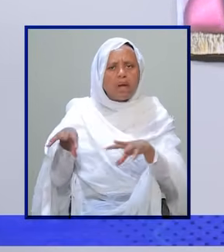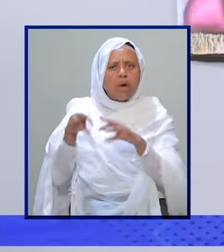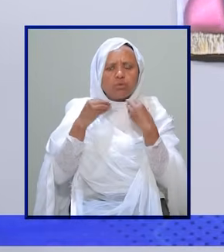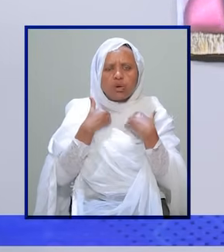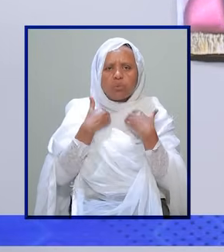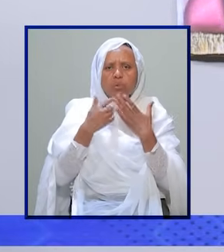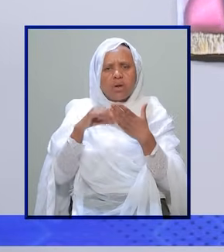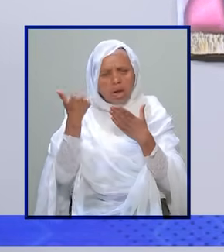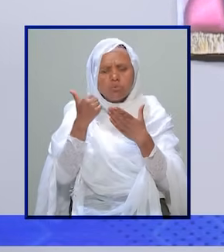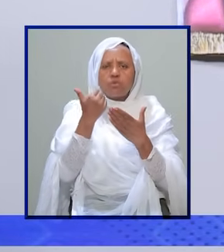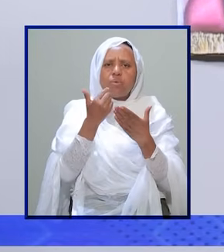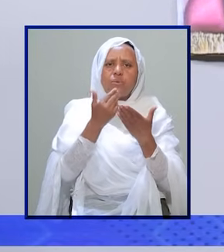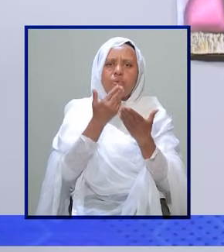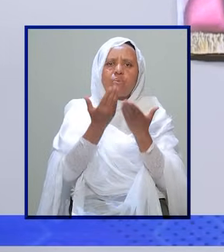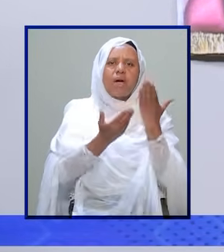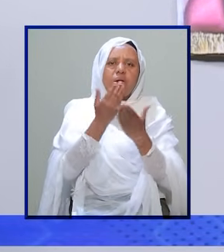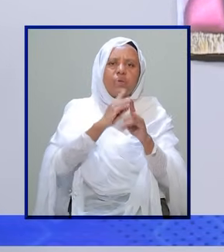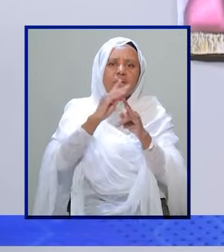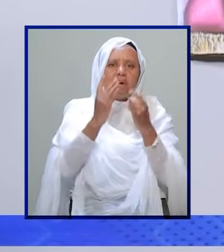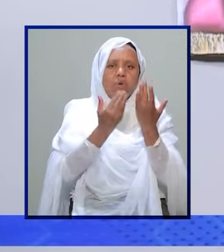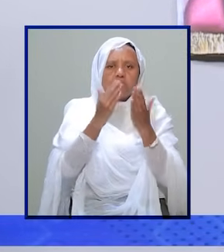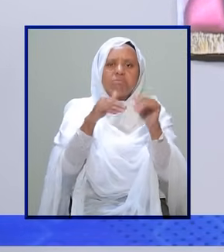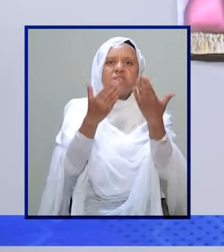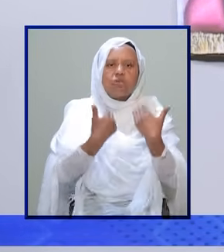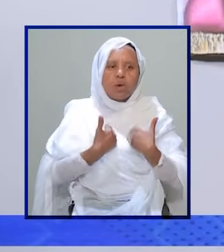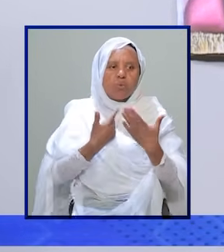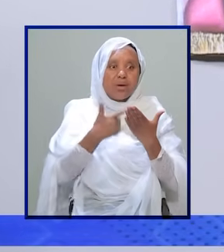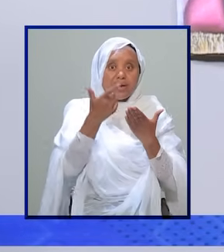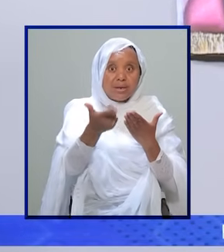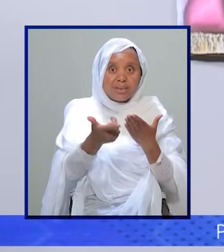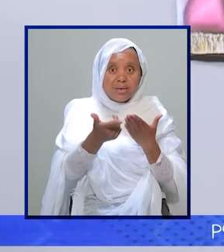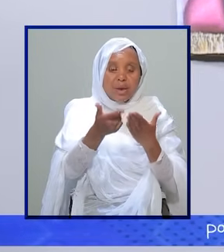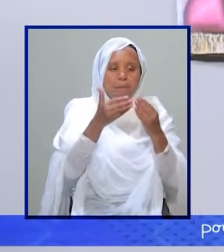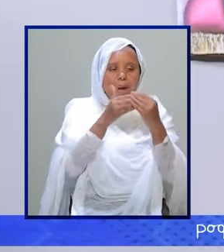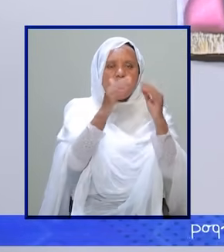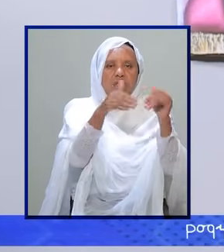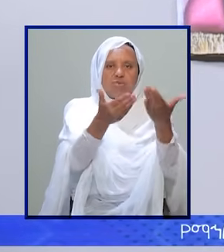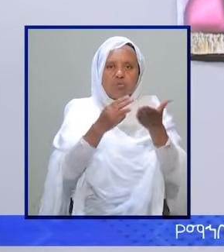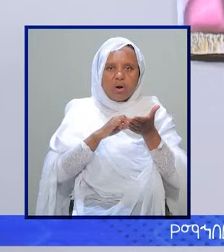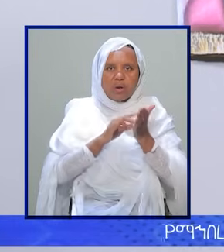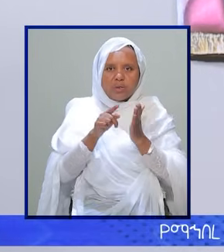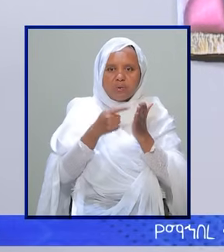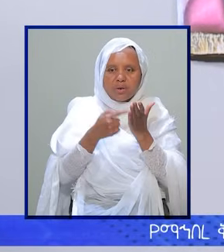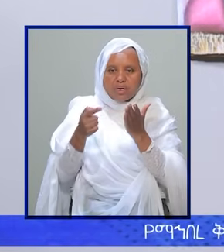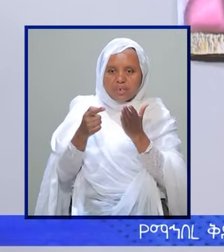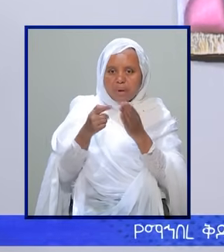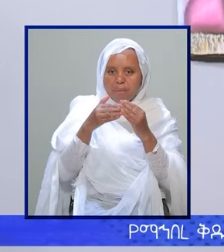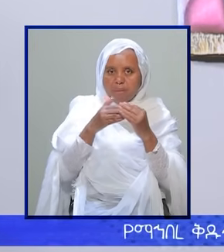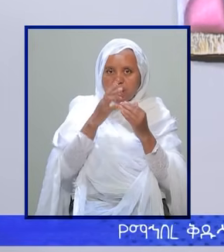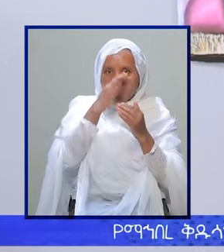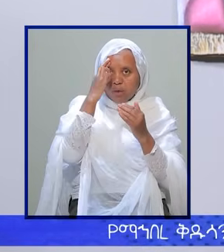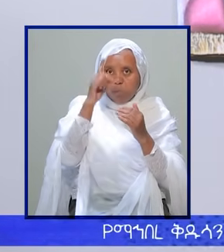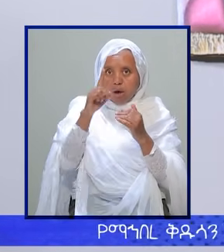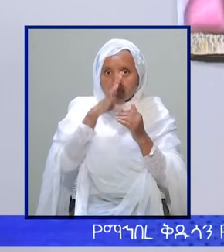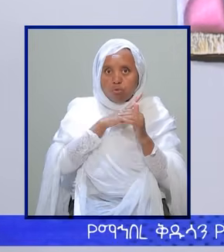ቅና አገልግሎት የሚሰጡ ሌሎች ሰዎች ስላሉ ለነዚህ መመሪያ ይሰጧቸዋል እነሱ ከዚህ መመሪያ ምክንያቱም አንዱ ሰው ሁሉ